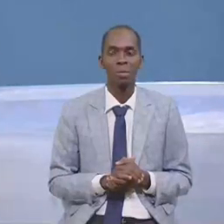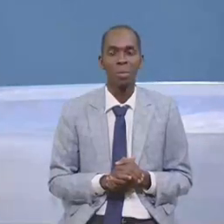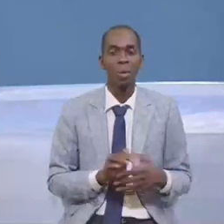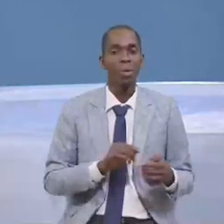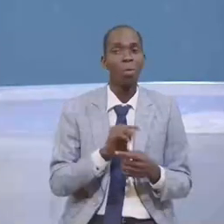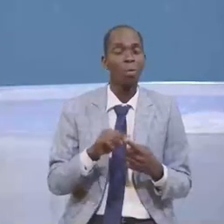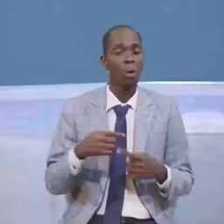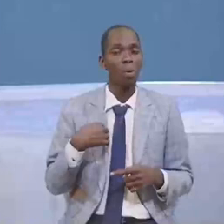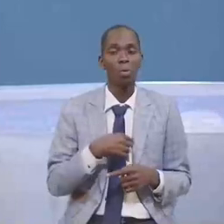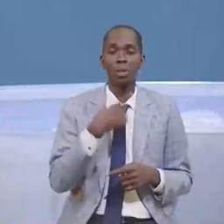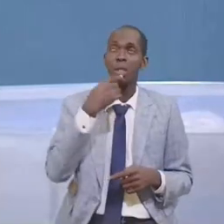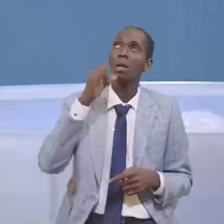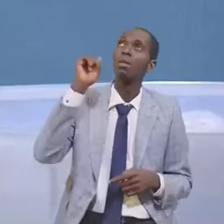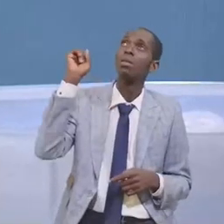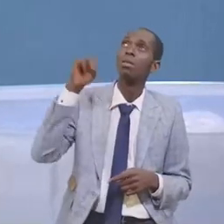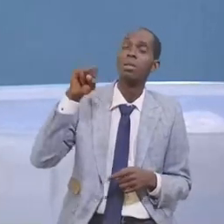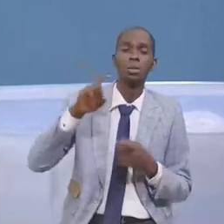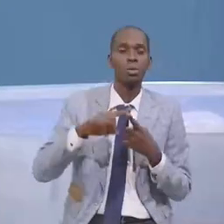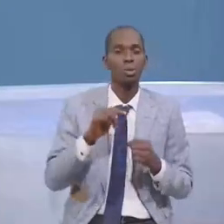Quand nous disons oui au Seigneur,